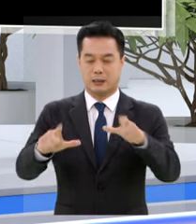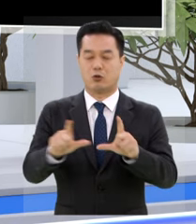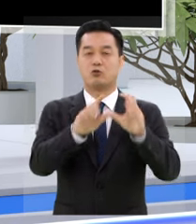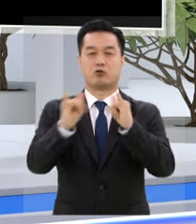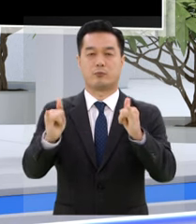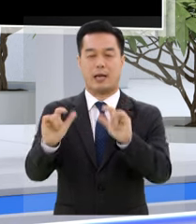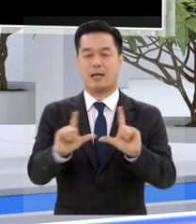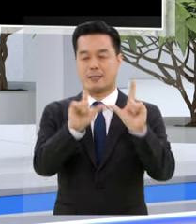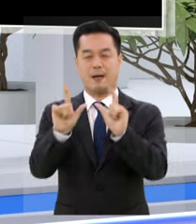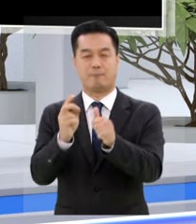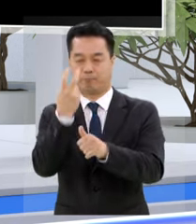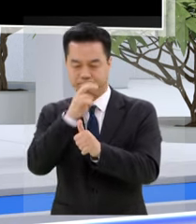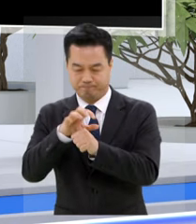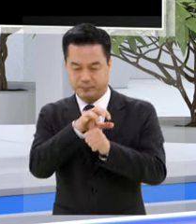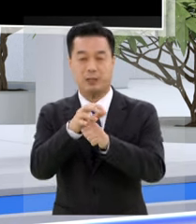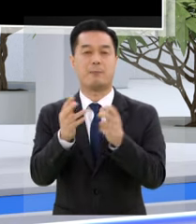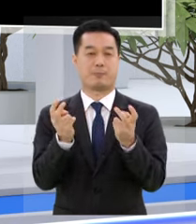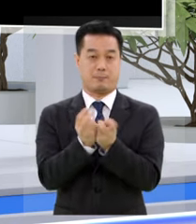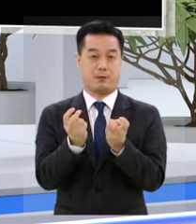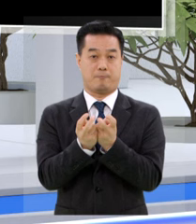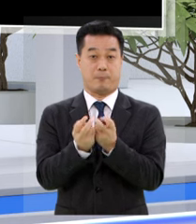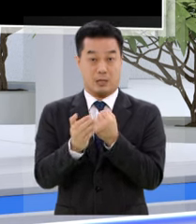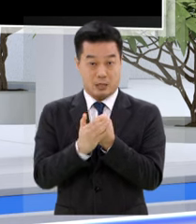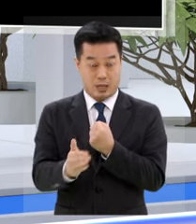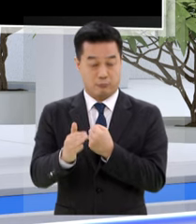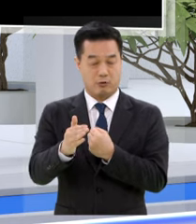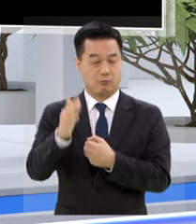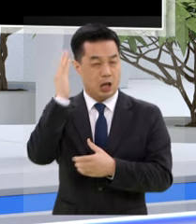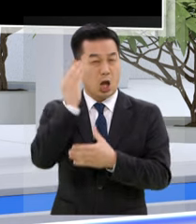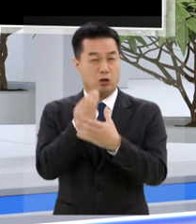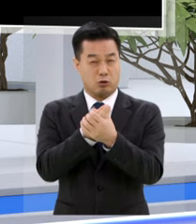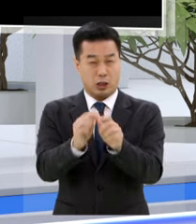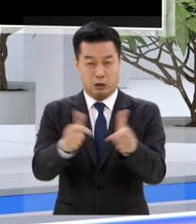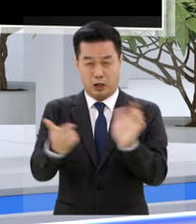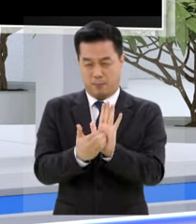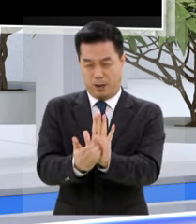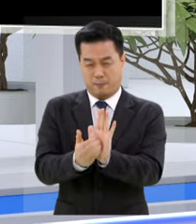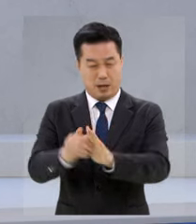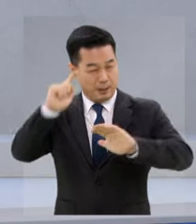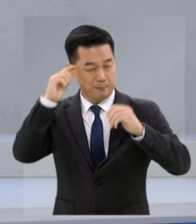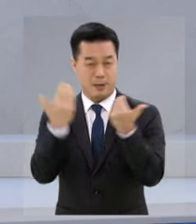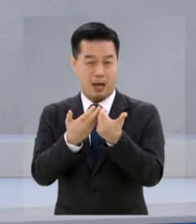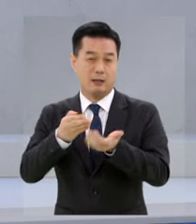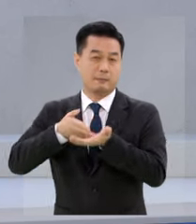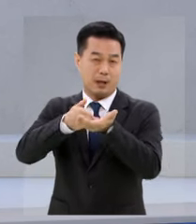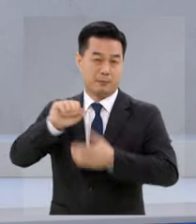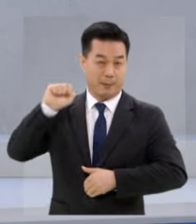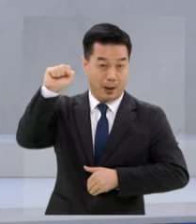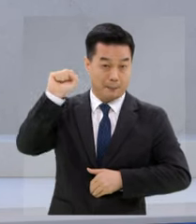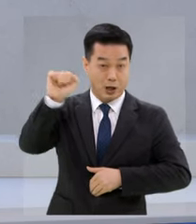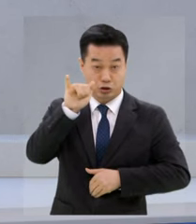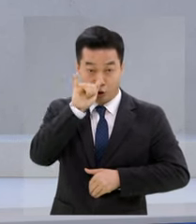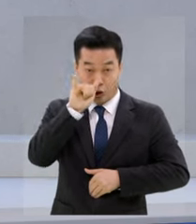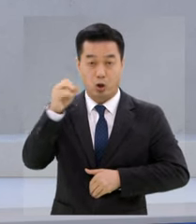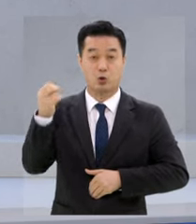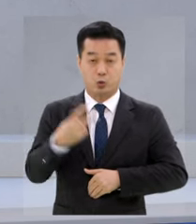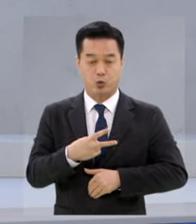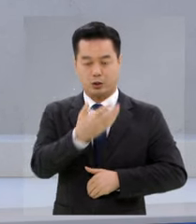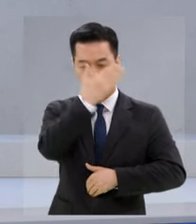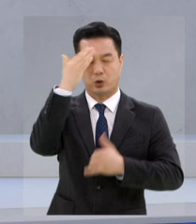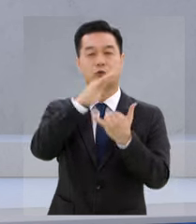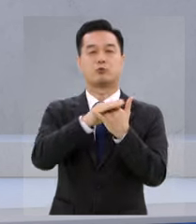함께 구체적인 탈석탄 정책을 요구하는 캠페인도 이끌었습니다뿐만 아니라